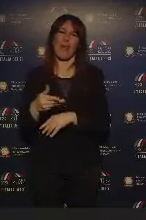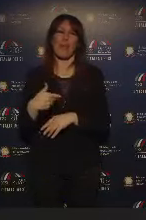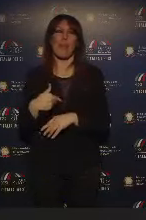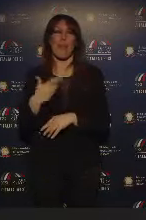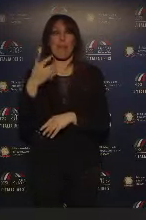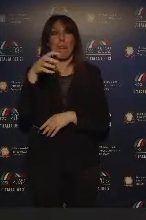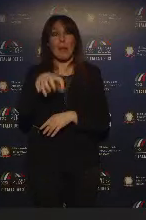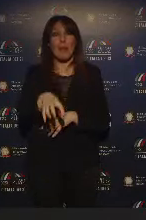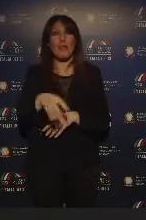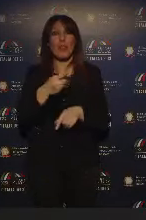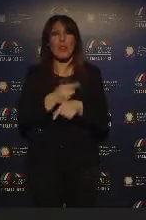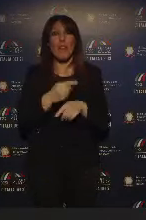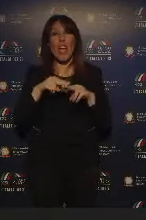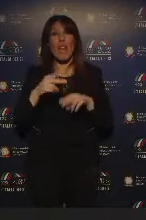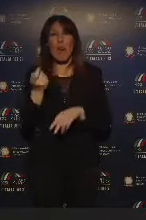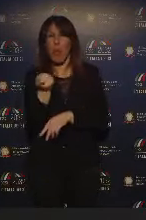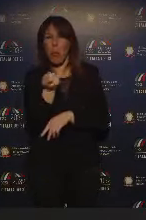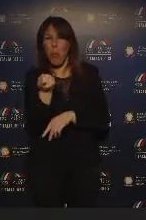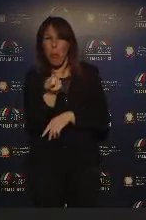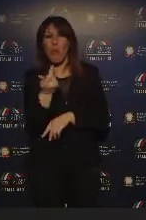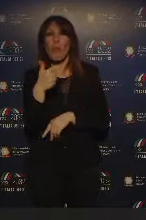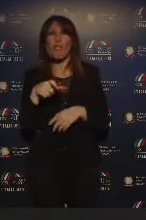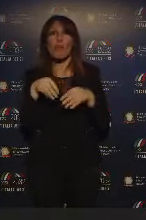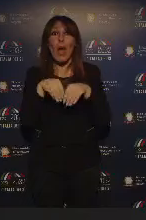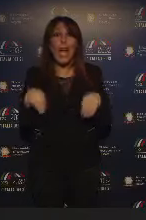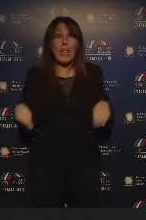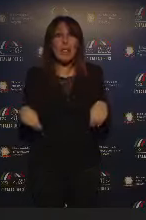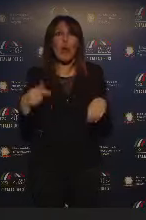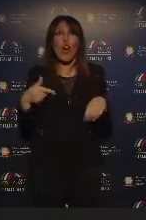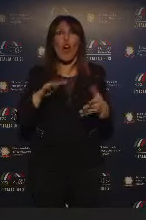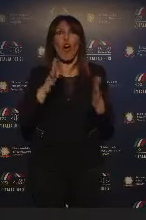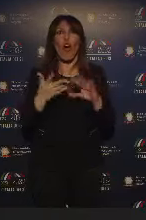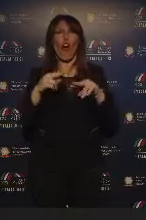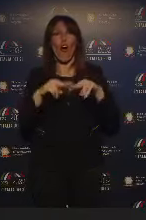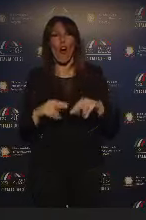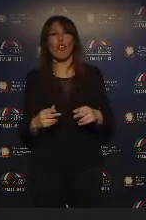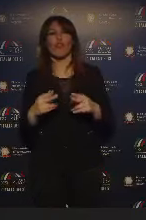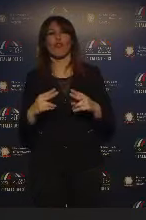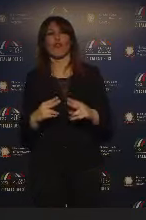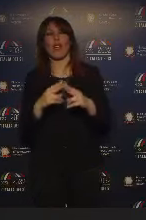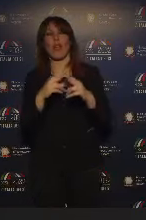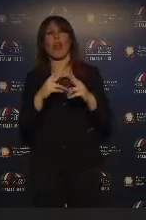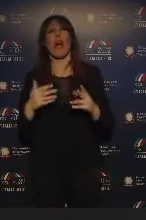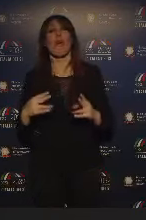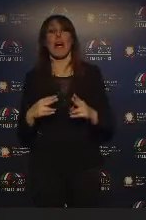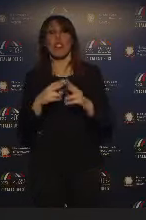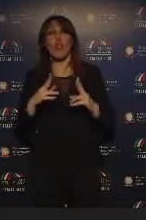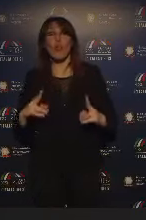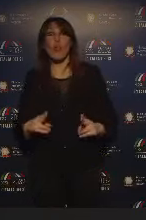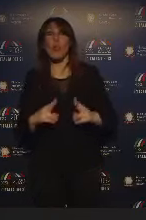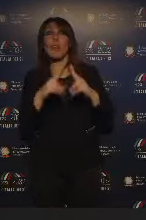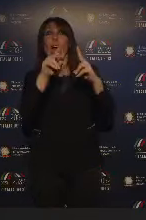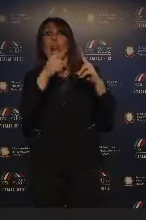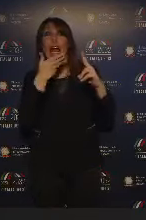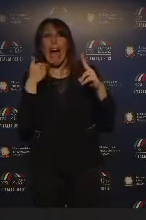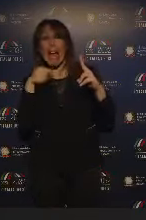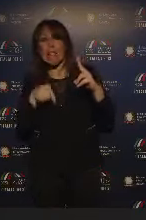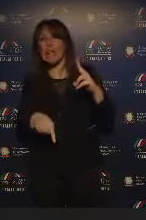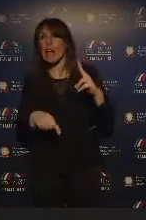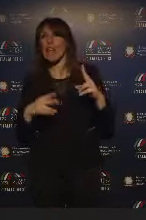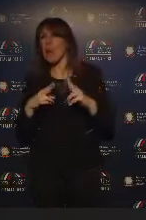e doveva rimanerci per poco per l'Expo e oggi una Parigi senza la tourel uno non la pensa Ecco io penso